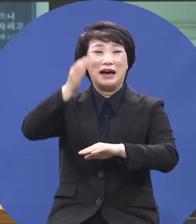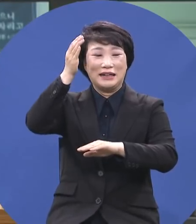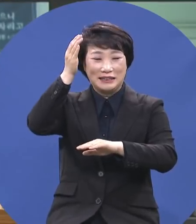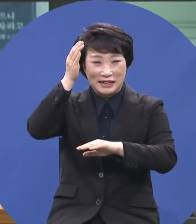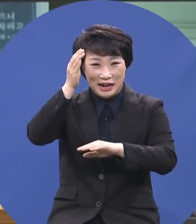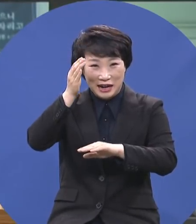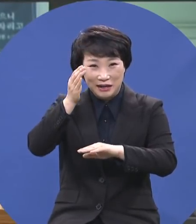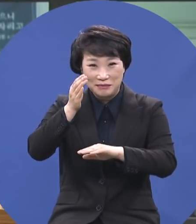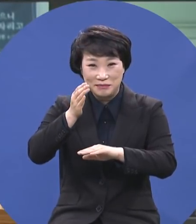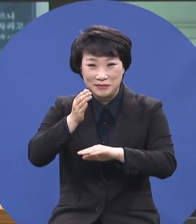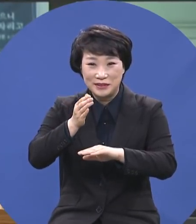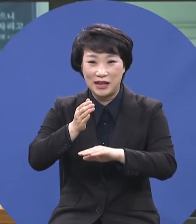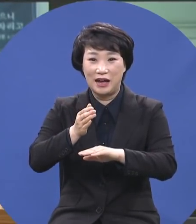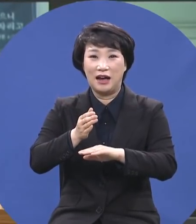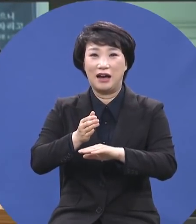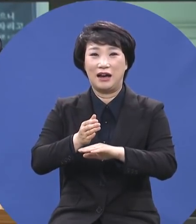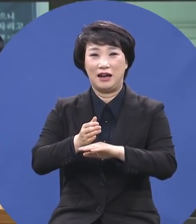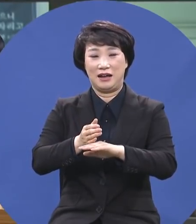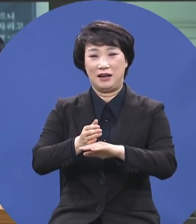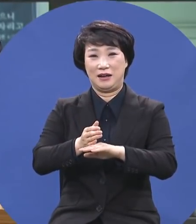감사합니다.